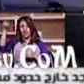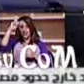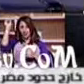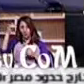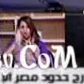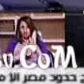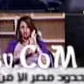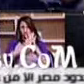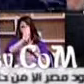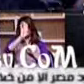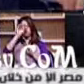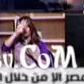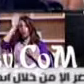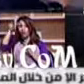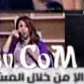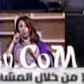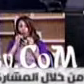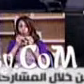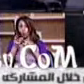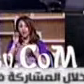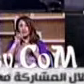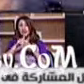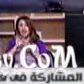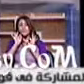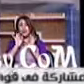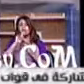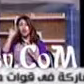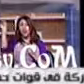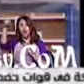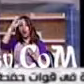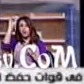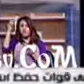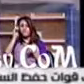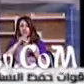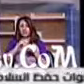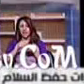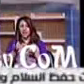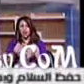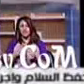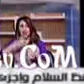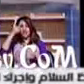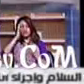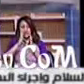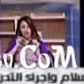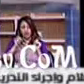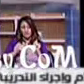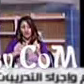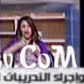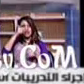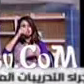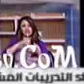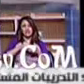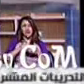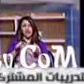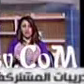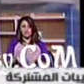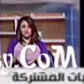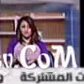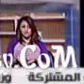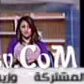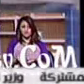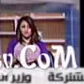ازاي بيبقى المحافظ داخل طالع من جوه المحليات حافظ كل شبر وكل بلاعه وكل مشكله صرف صحي في المحافظه ف بيقدر